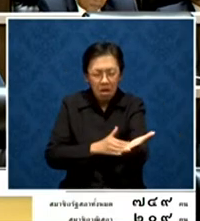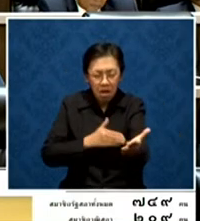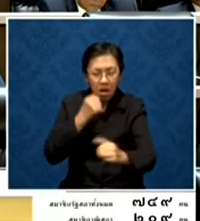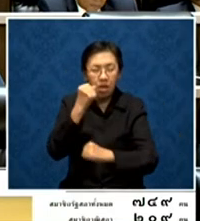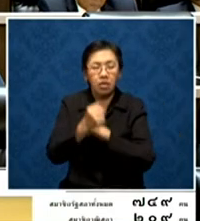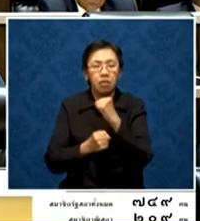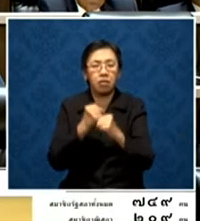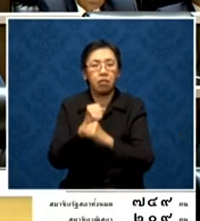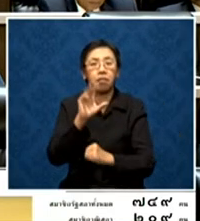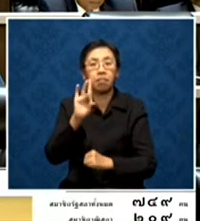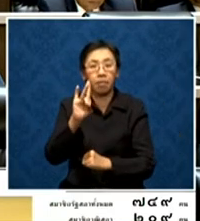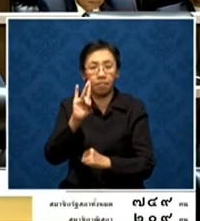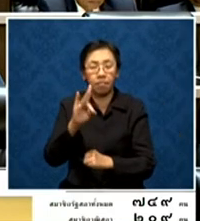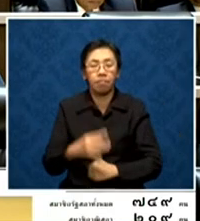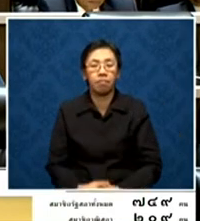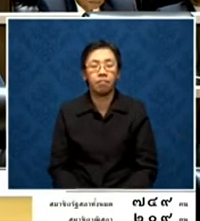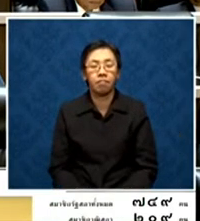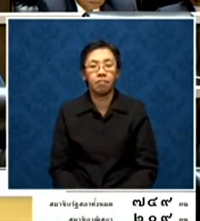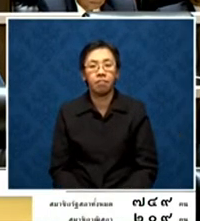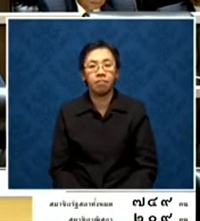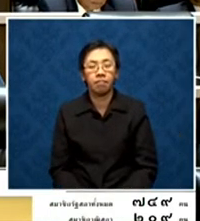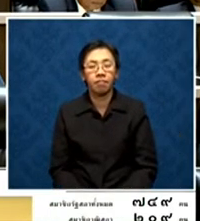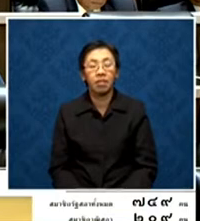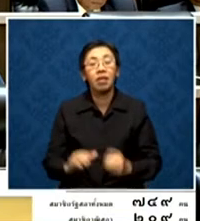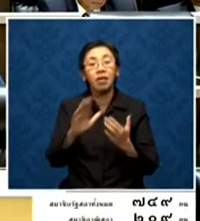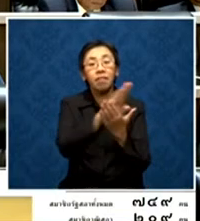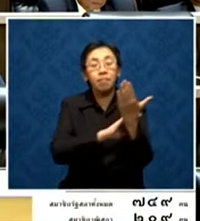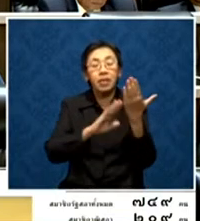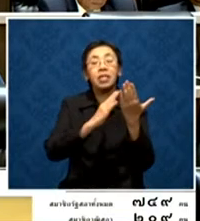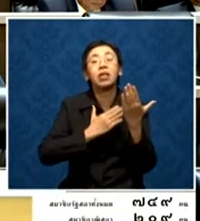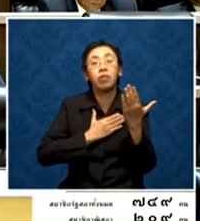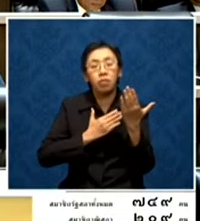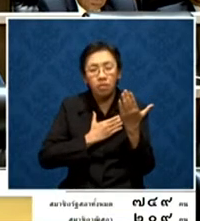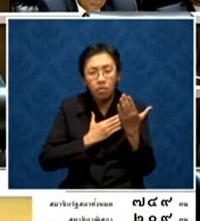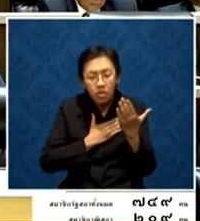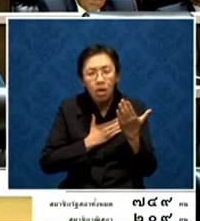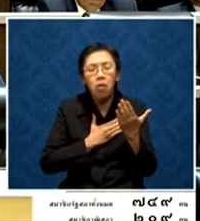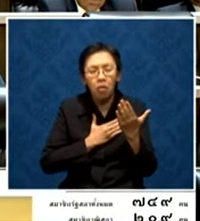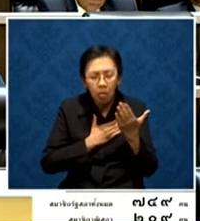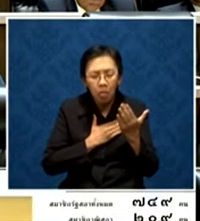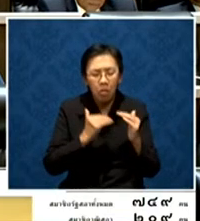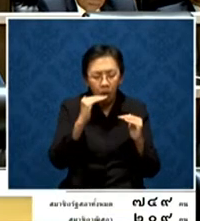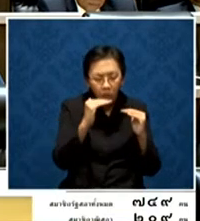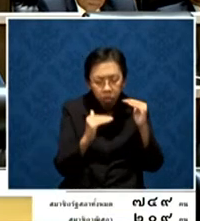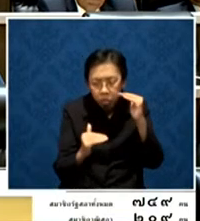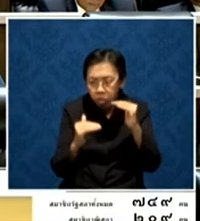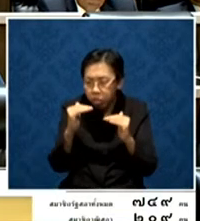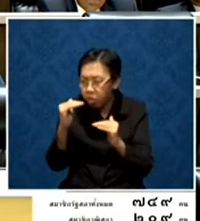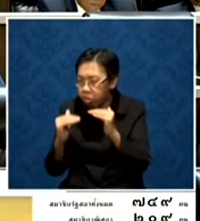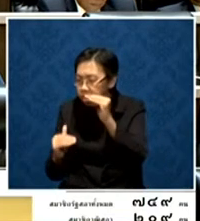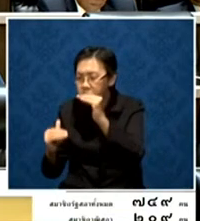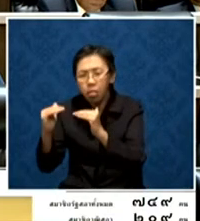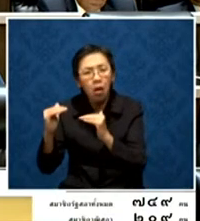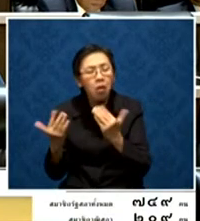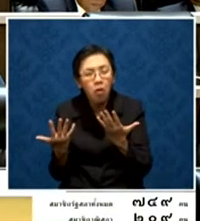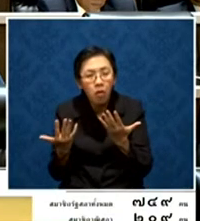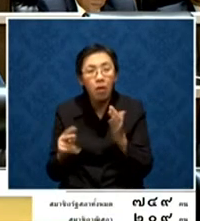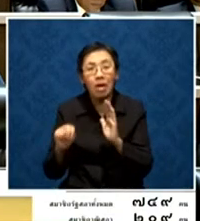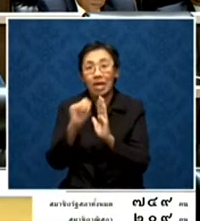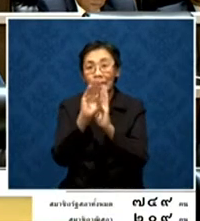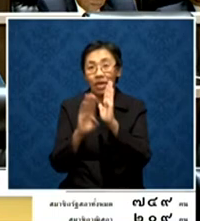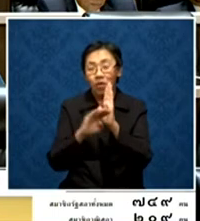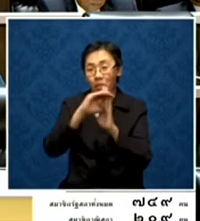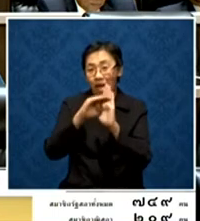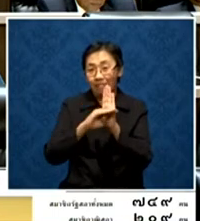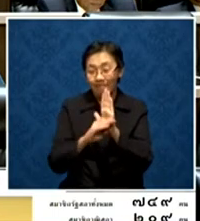เนี่ยเป็นเรื่องของ112หรือเป็นเรื่องคุณสมบัติ ITV ฮะ จริงๆแล้วอ่ะพอเห็นทิศทางอย่